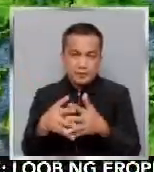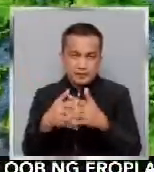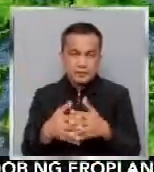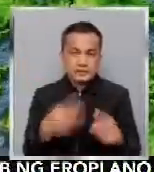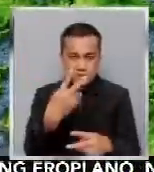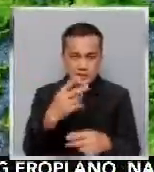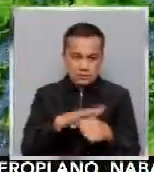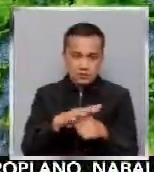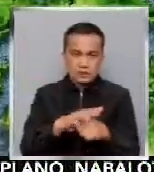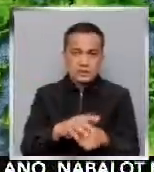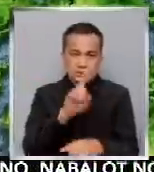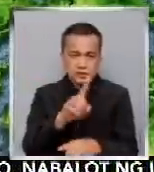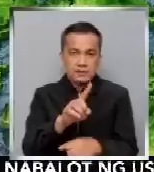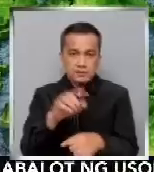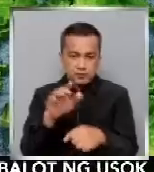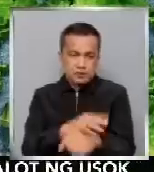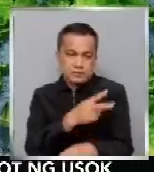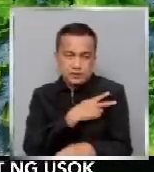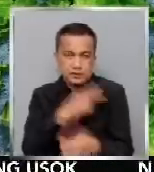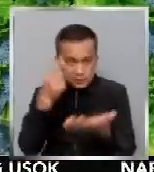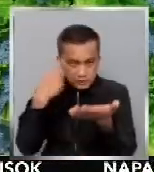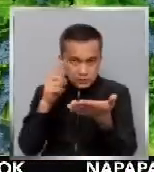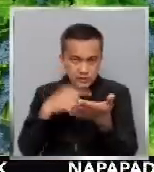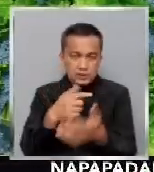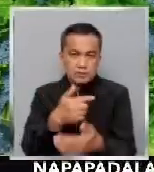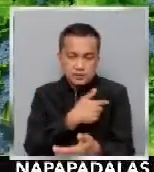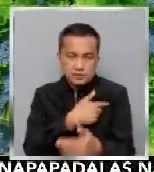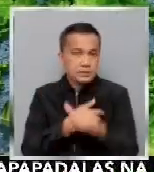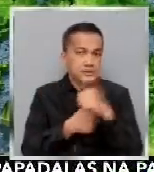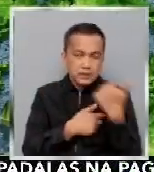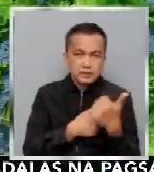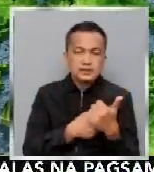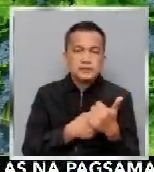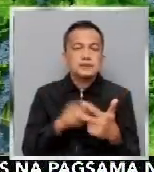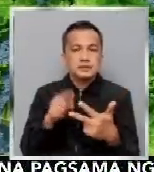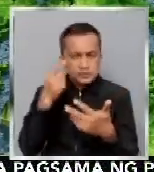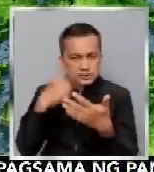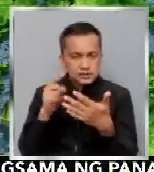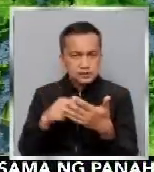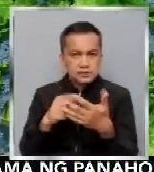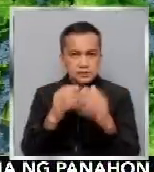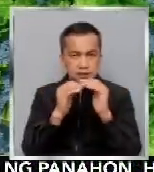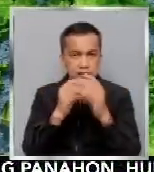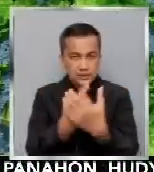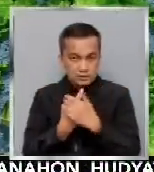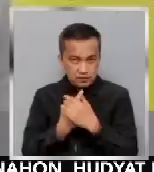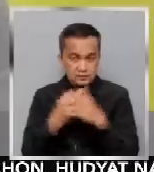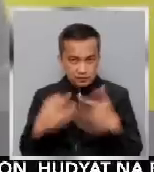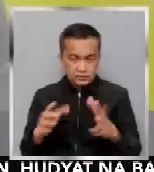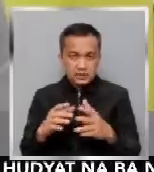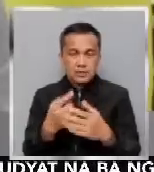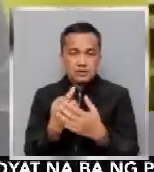fully vaccinated na habang biniverify pa kung bakunado ang isa pa. Biniverify rin kung na-isolate na sila at tapos na ang